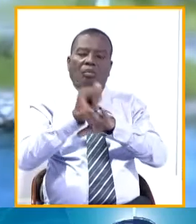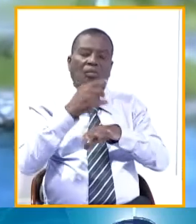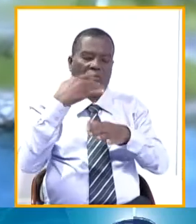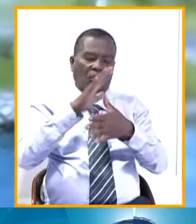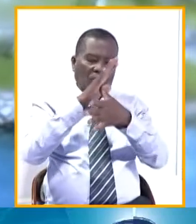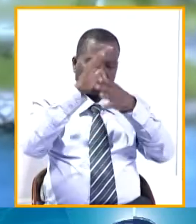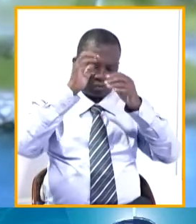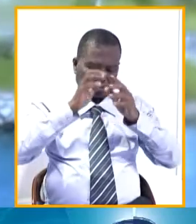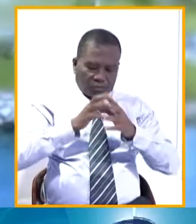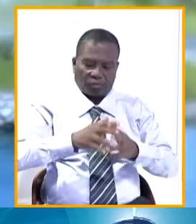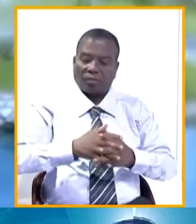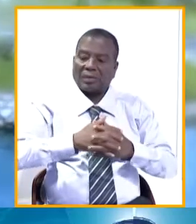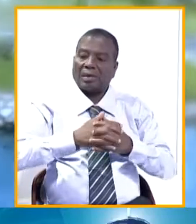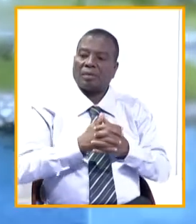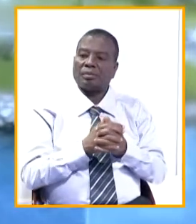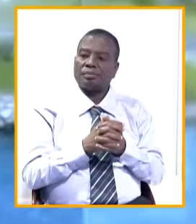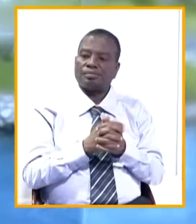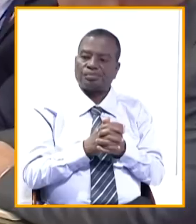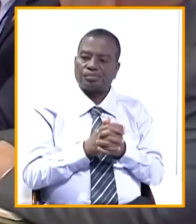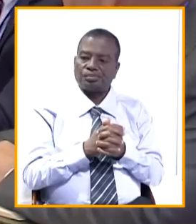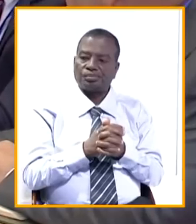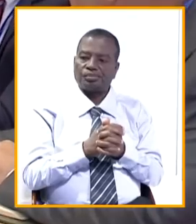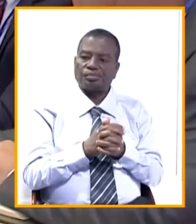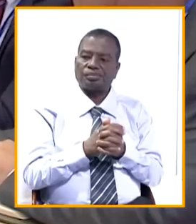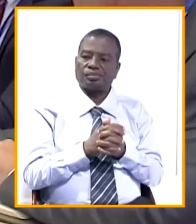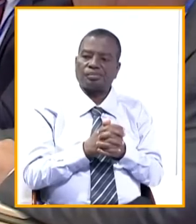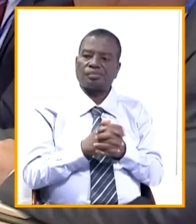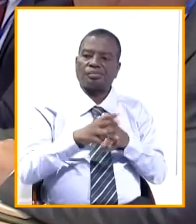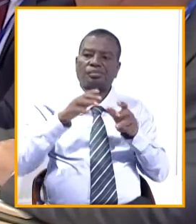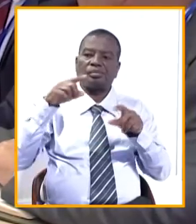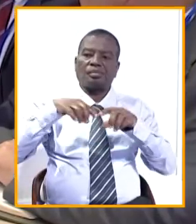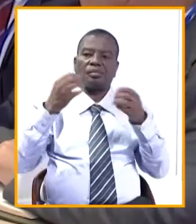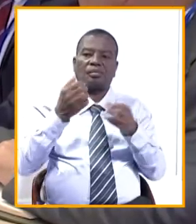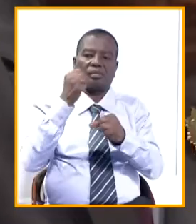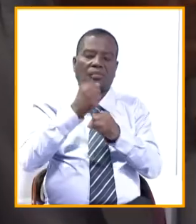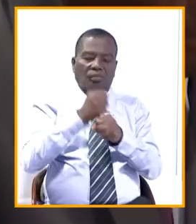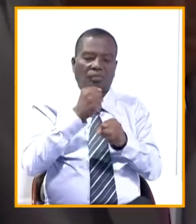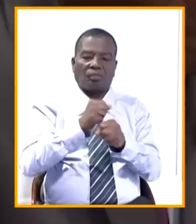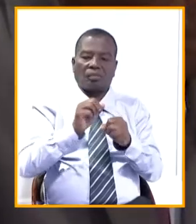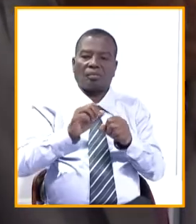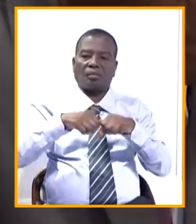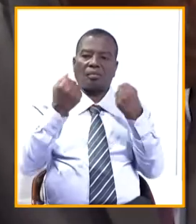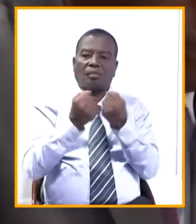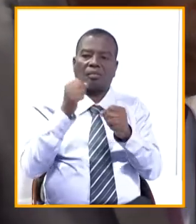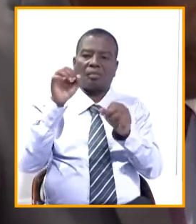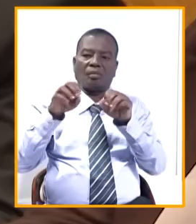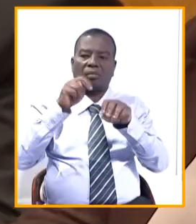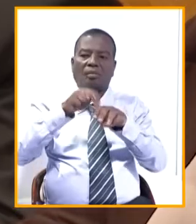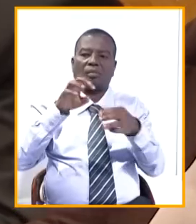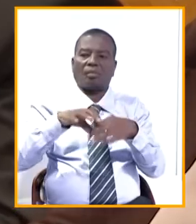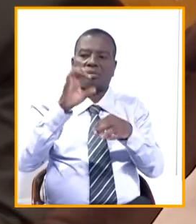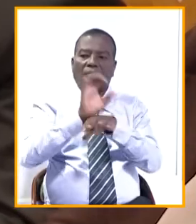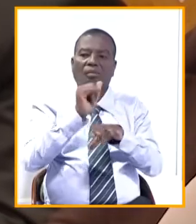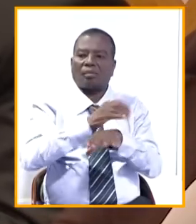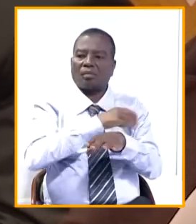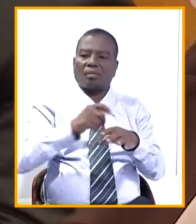explications de Moussa Konaté. Séance de travail entre la délégation de l'Assemblée nationale de Côte d'Ivoire et celle